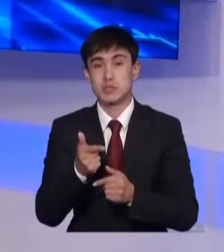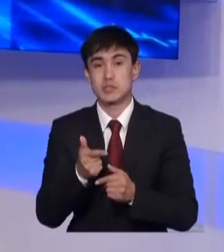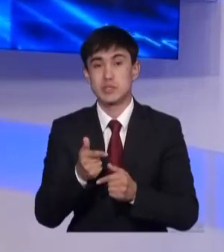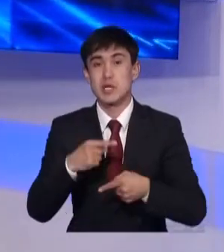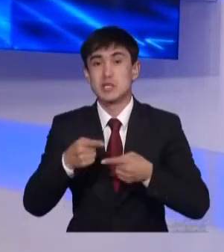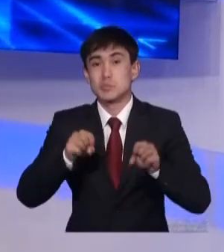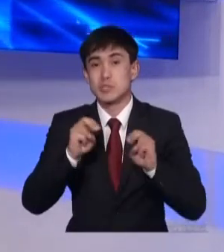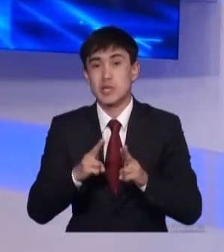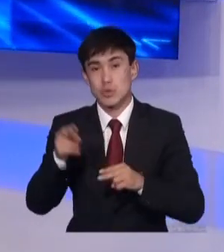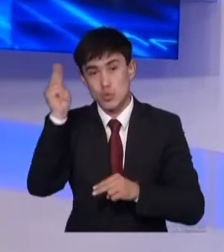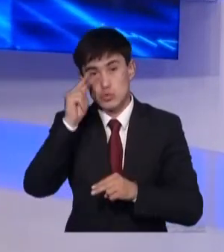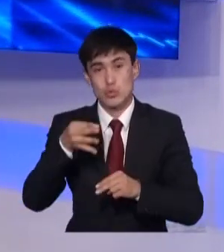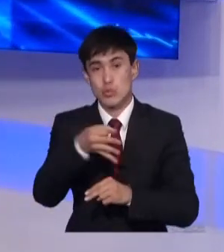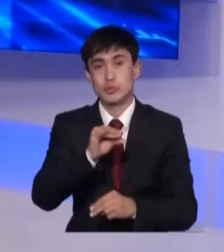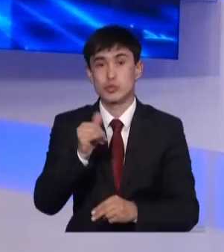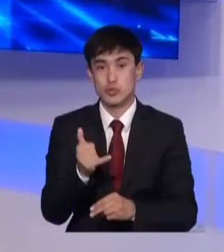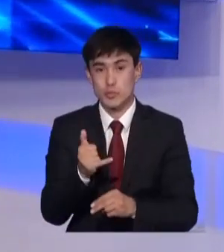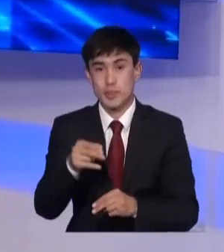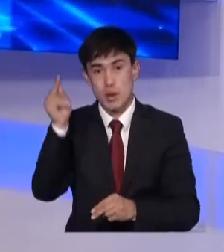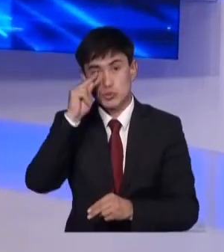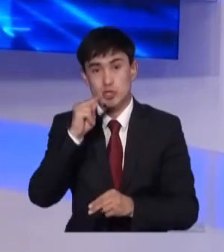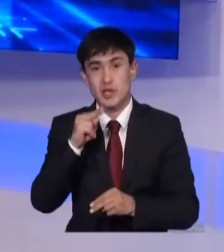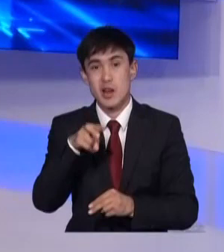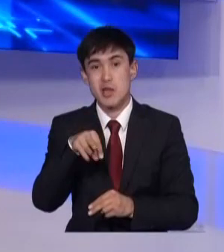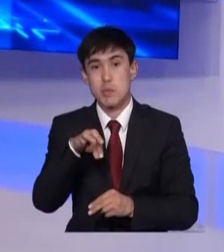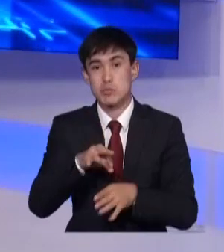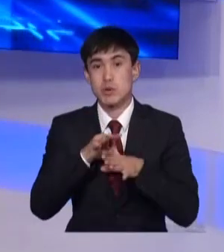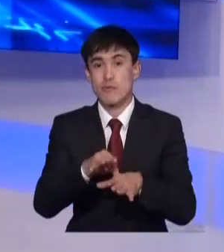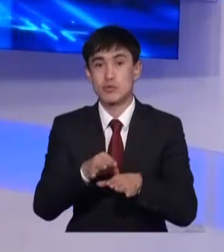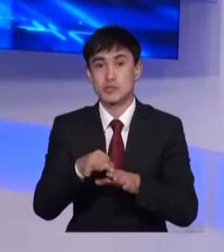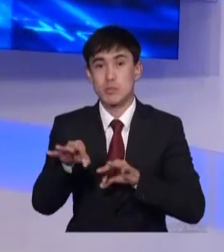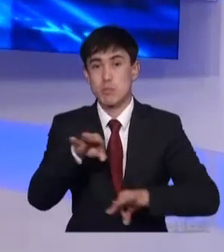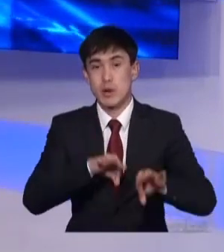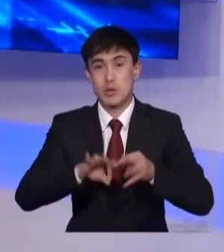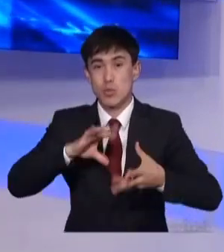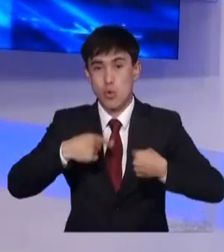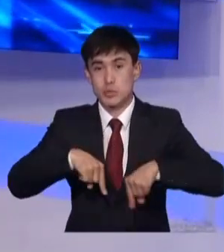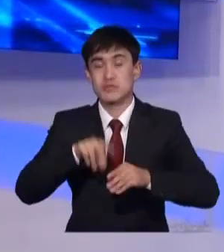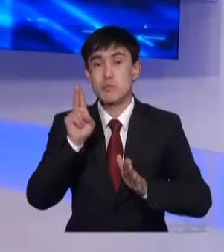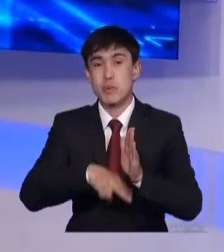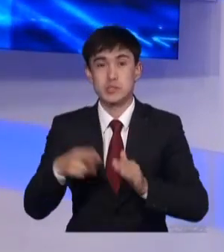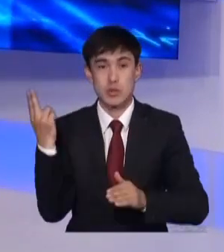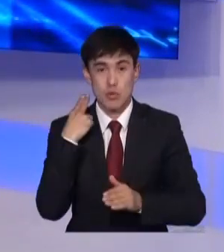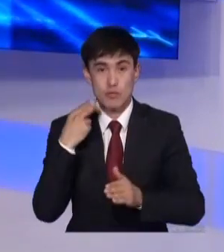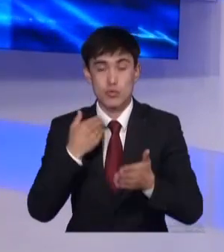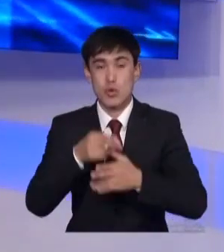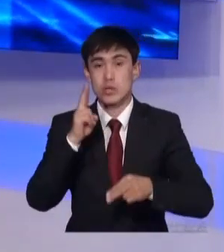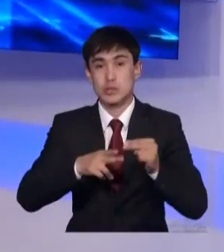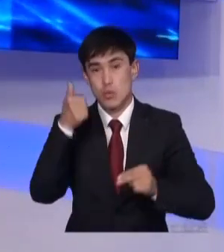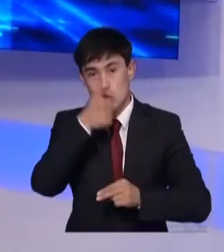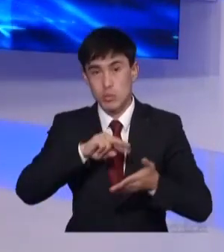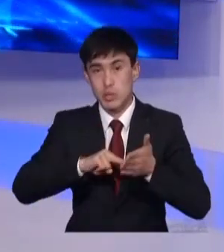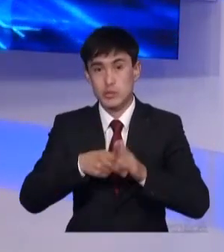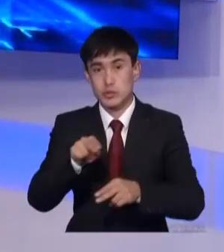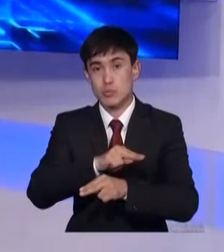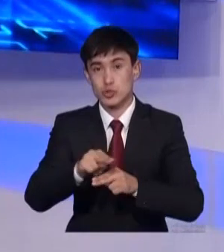посредством специальных курсов в области жтс обучение по Лик безу проводится в рамках проекта Общество без Долгов до конца текущего года планируется